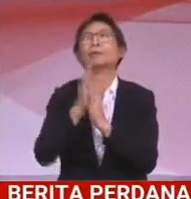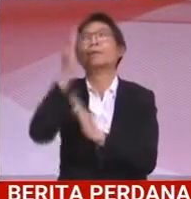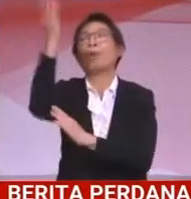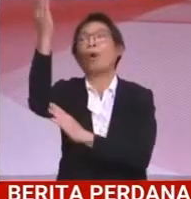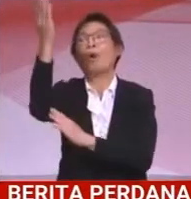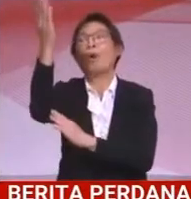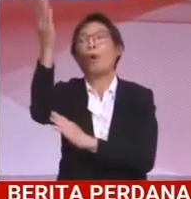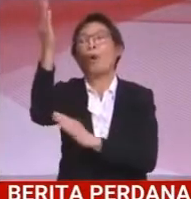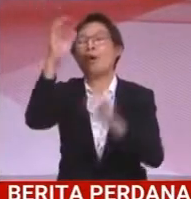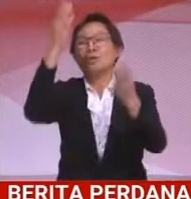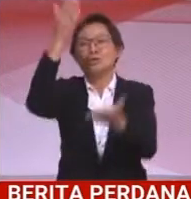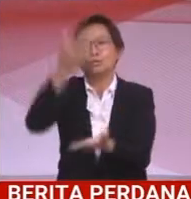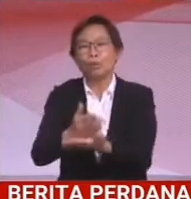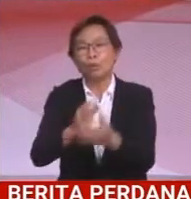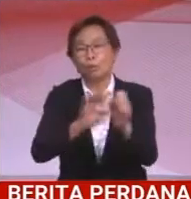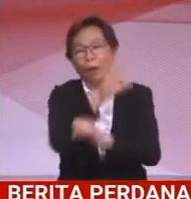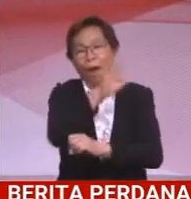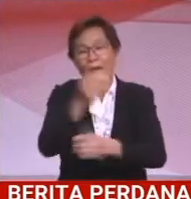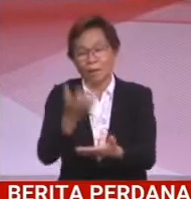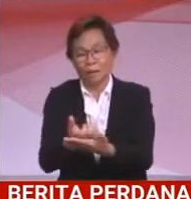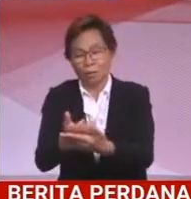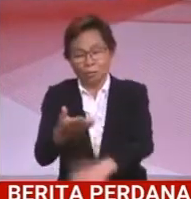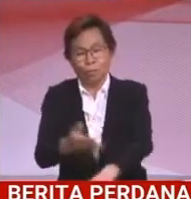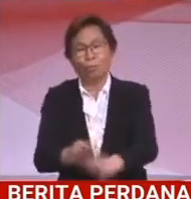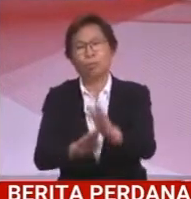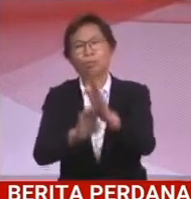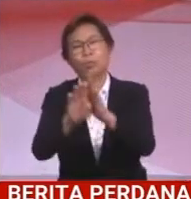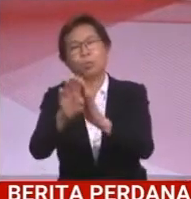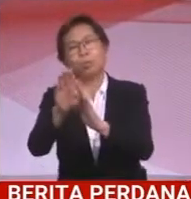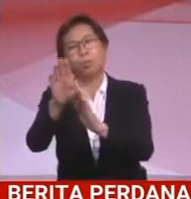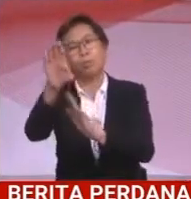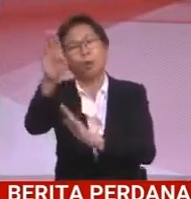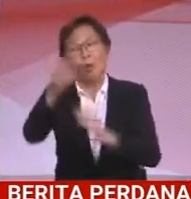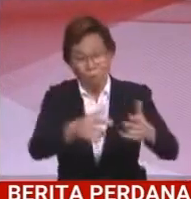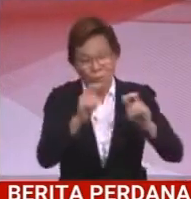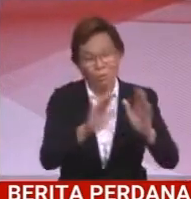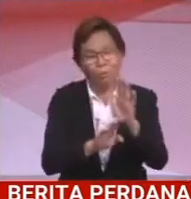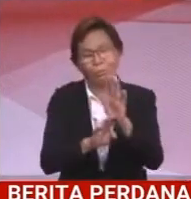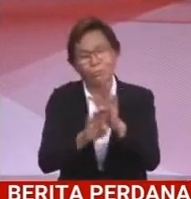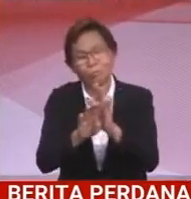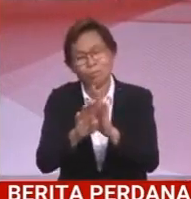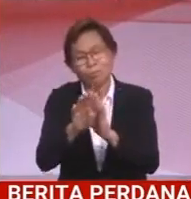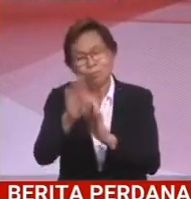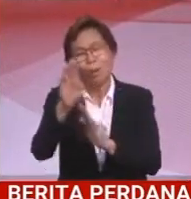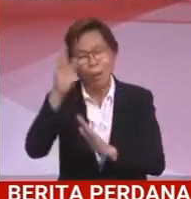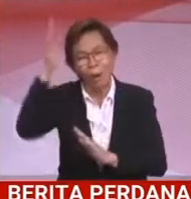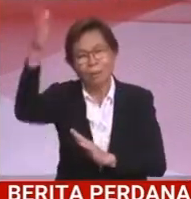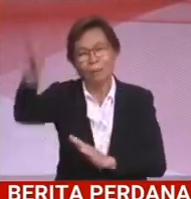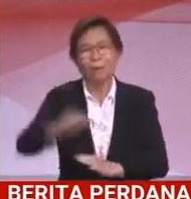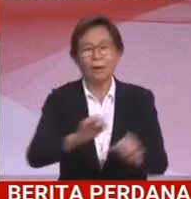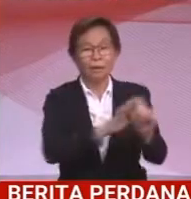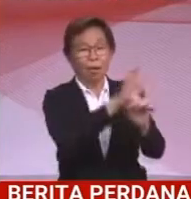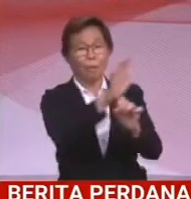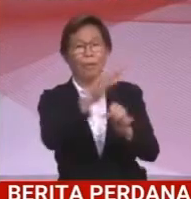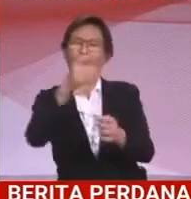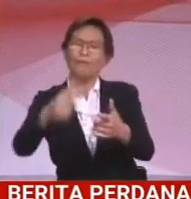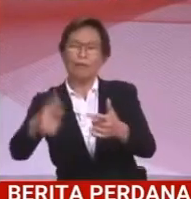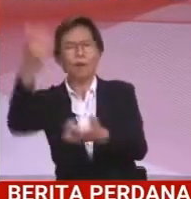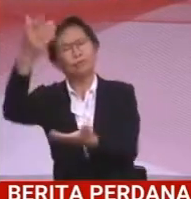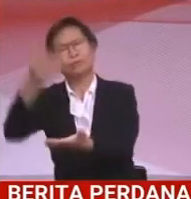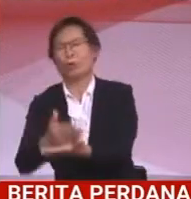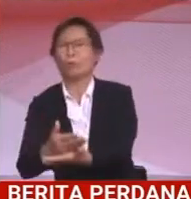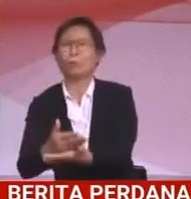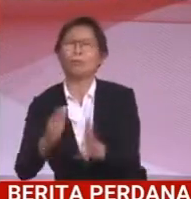And slowly the economy will pick up. It can't pick up fast, but it'll pick up and people will be blessed. Harap COVID ini cepat habis dan